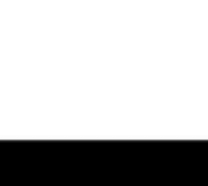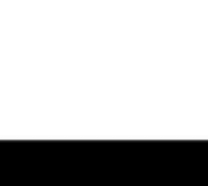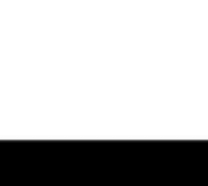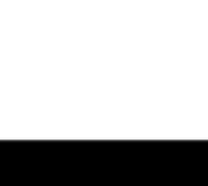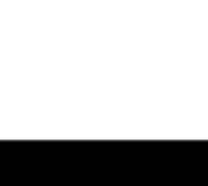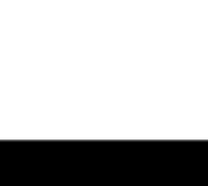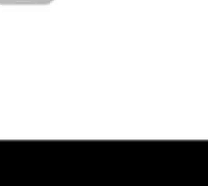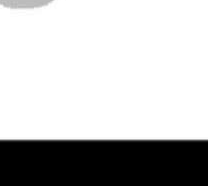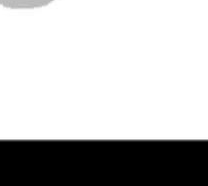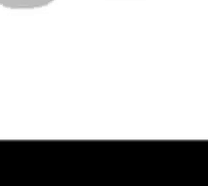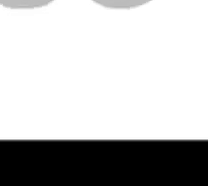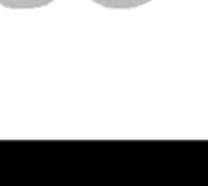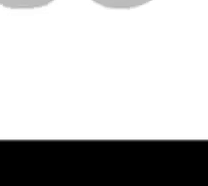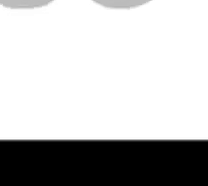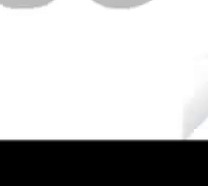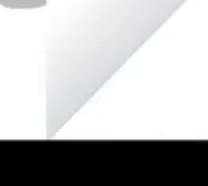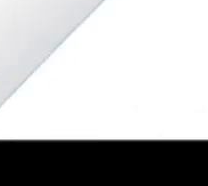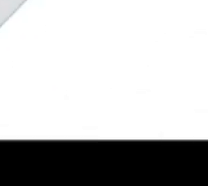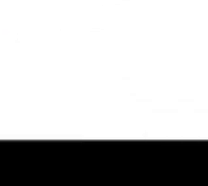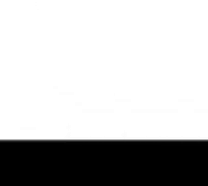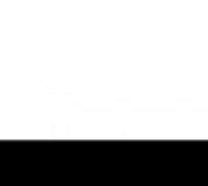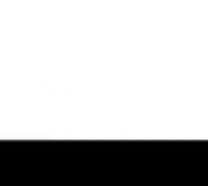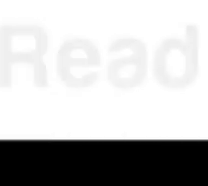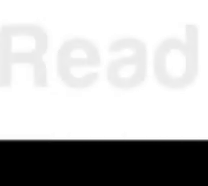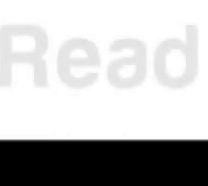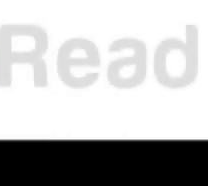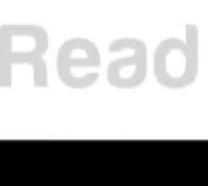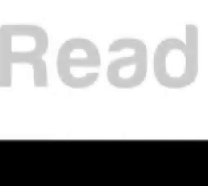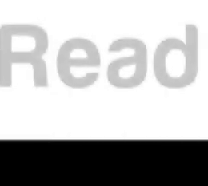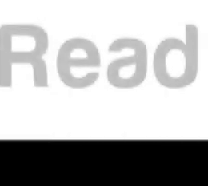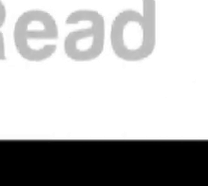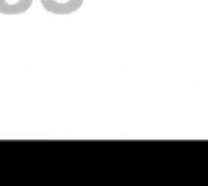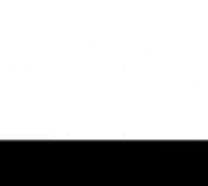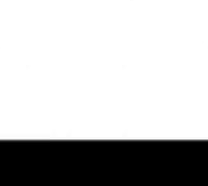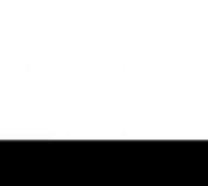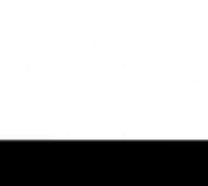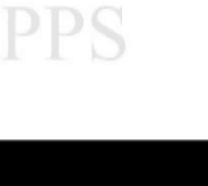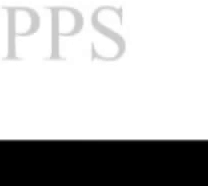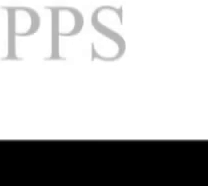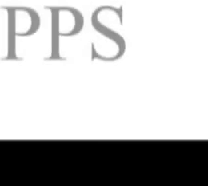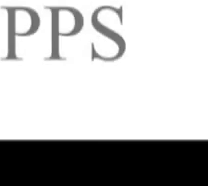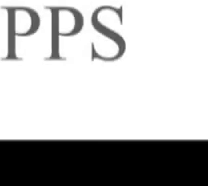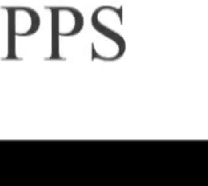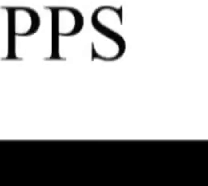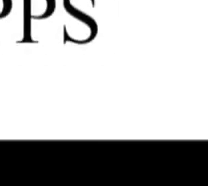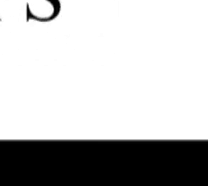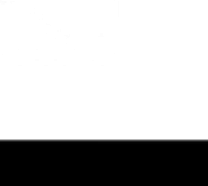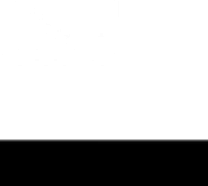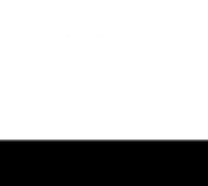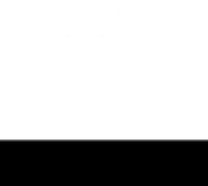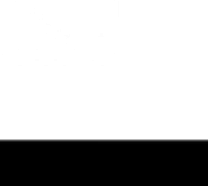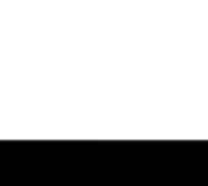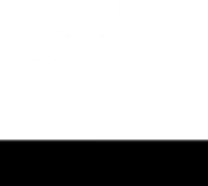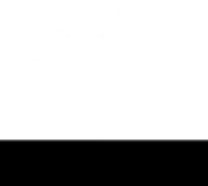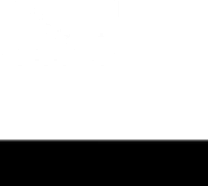向你诚意推荐 iRead。iRead 是什么来 ?iRead 是一个公共出版服